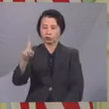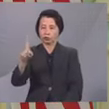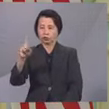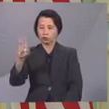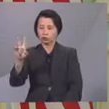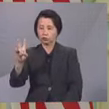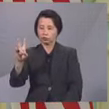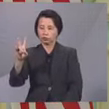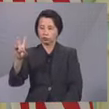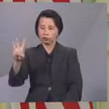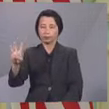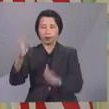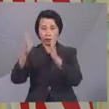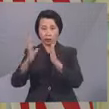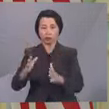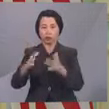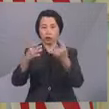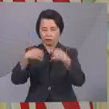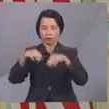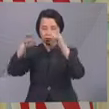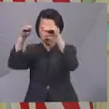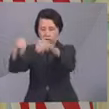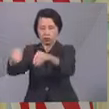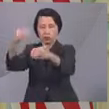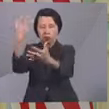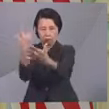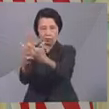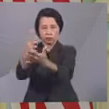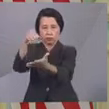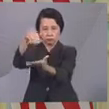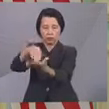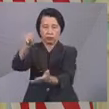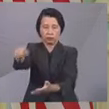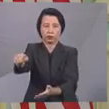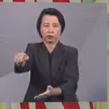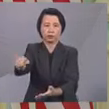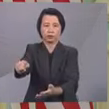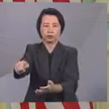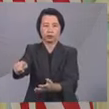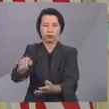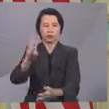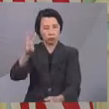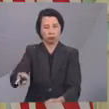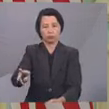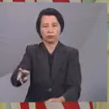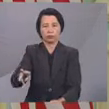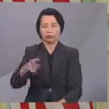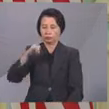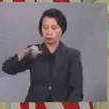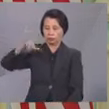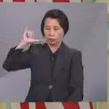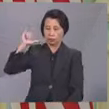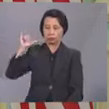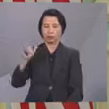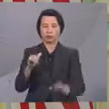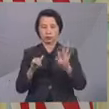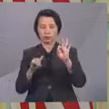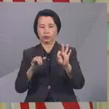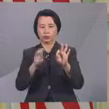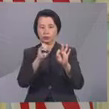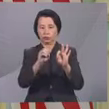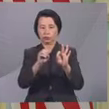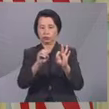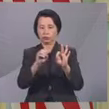17,174 individu sedang menjalani proses kuarantin wajib. Semalam, seramai